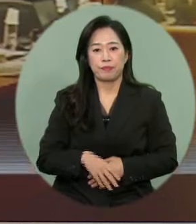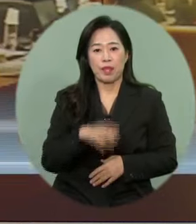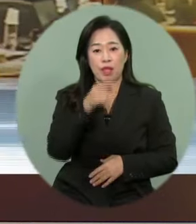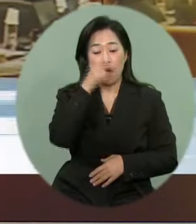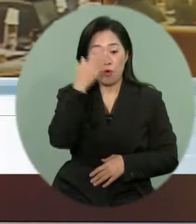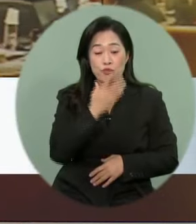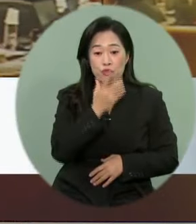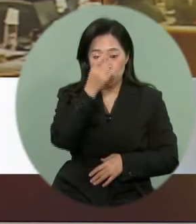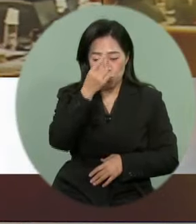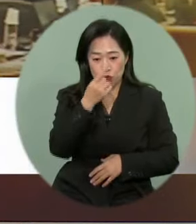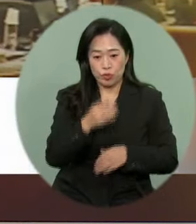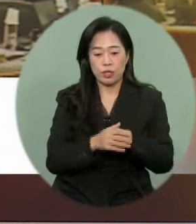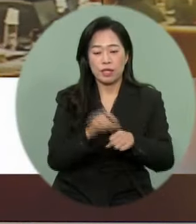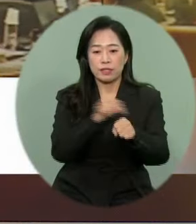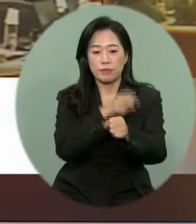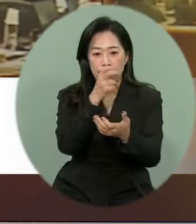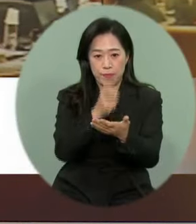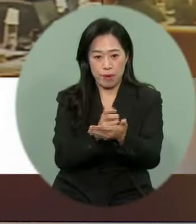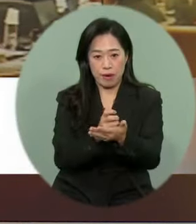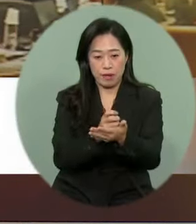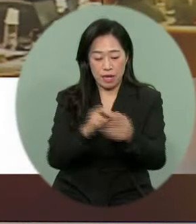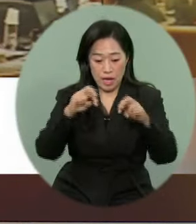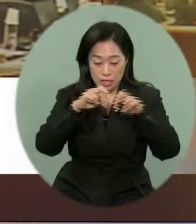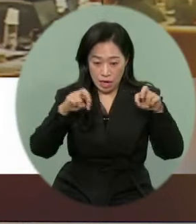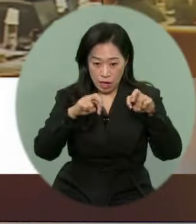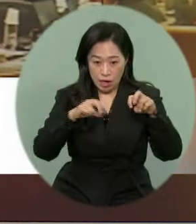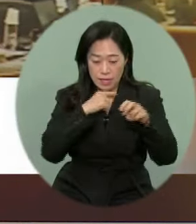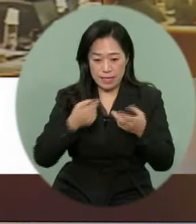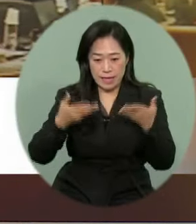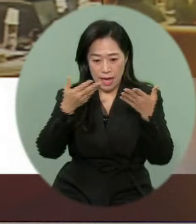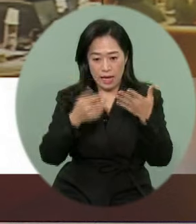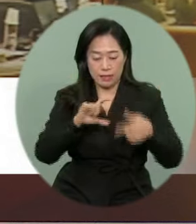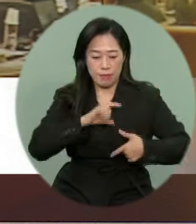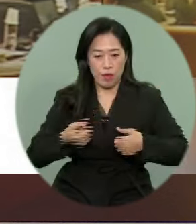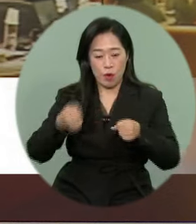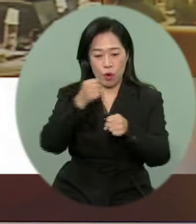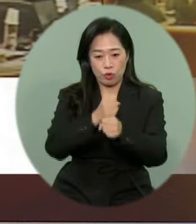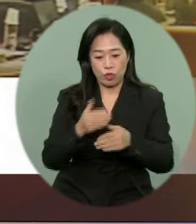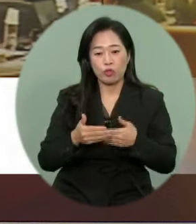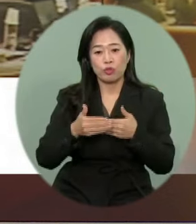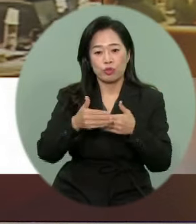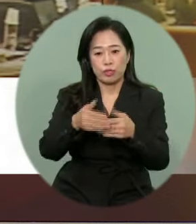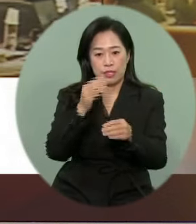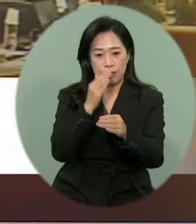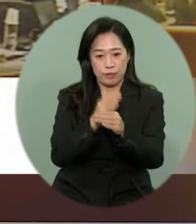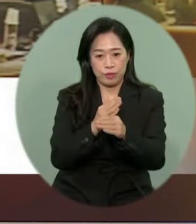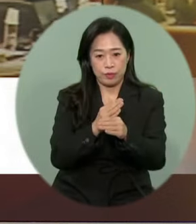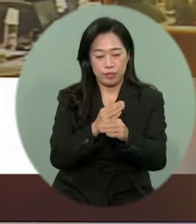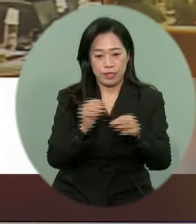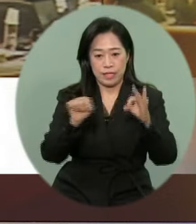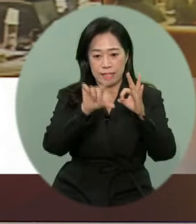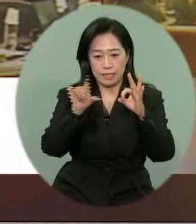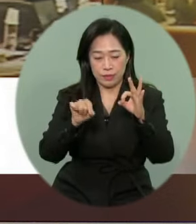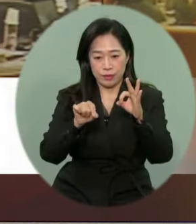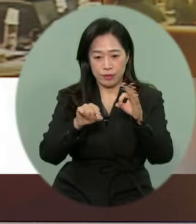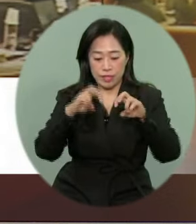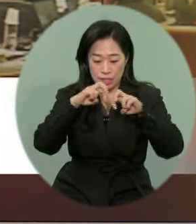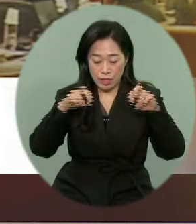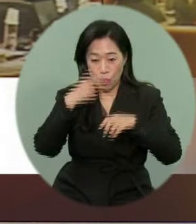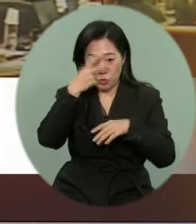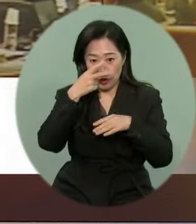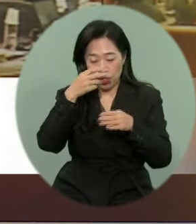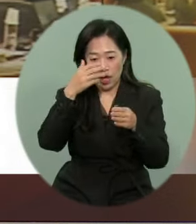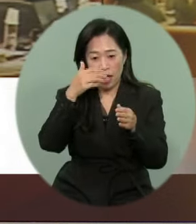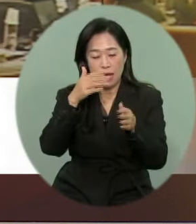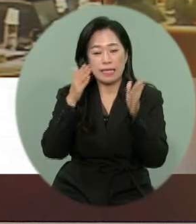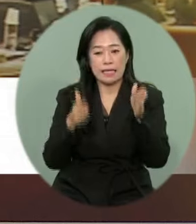여수순천 11구 특별법이 진상규명과 희생자 명예 회복을 위해 추진되고 있습니다 지난 10월 진상규명 조사 기간이